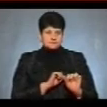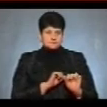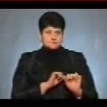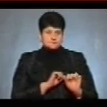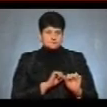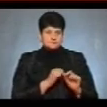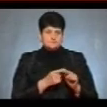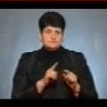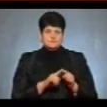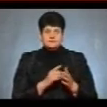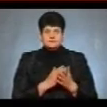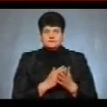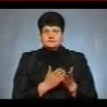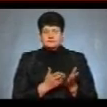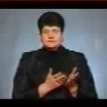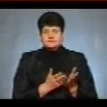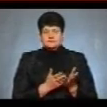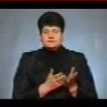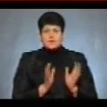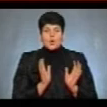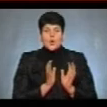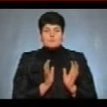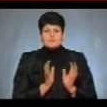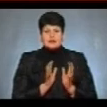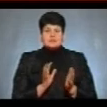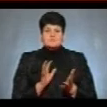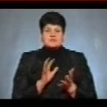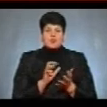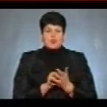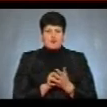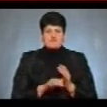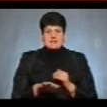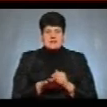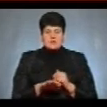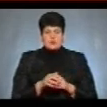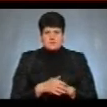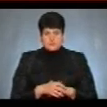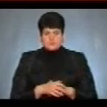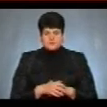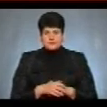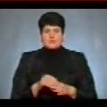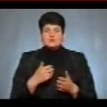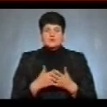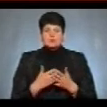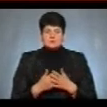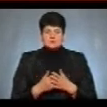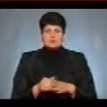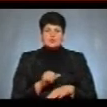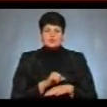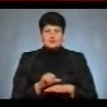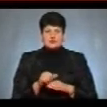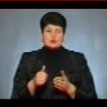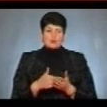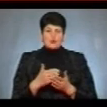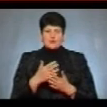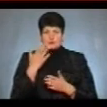значить, це є, ну, скажімо, опіка за окупованими територіями, скажімо. Тобто, значить, ну, по зовнішній політиці,